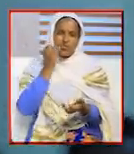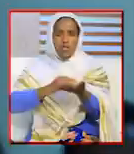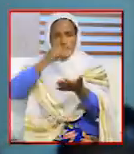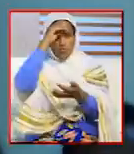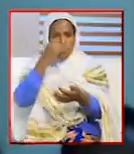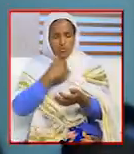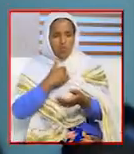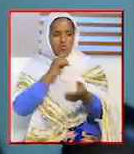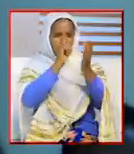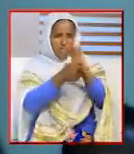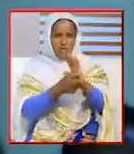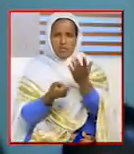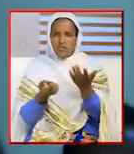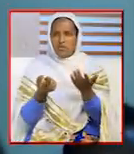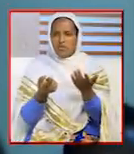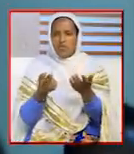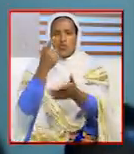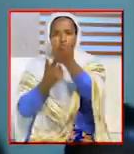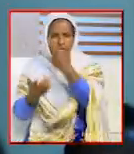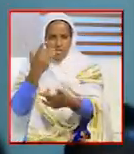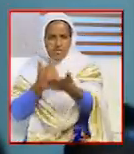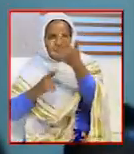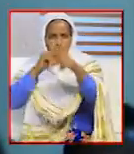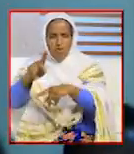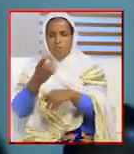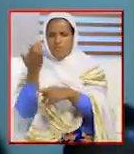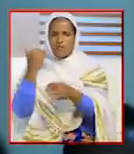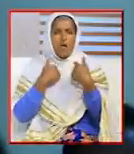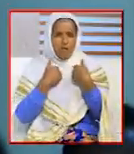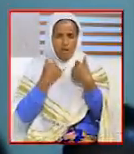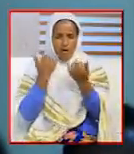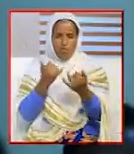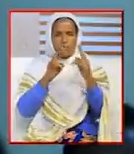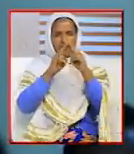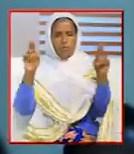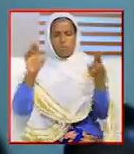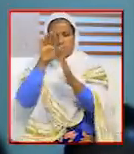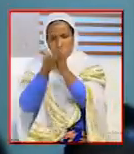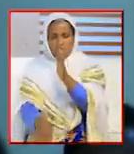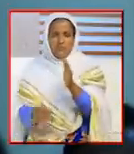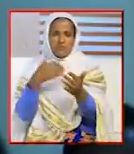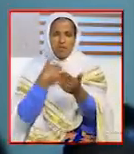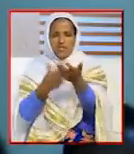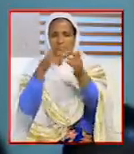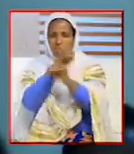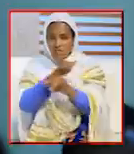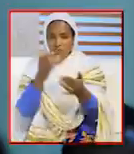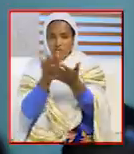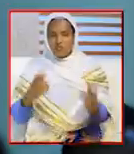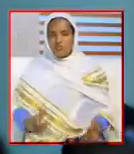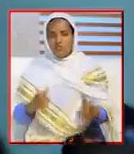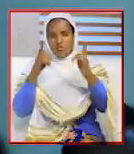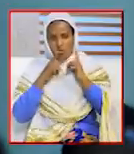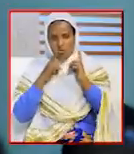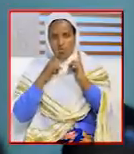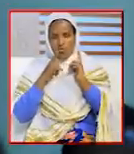አይደለ? ይሄ የውይይት መርሃ ግብሮች በፊት ነበሩ አሁን በጣም ተቀንሰዋል። እንደዛ አይነት ነገሮች